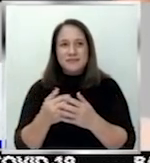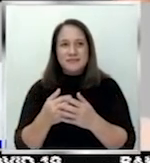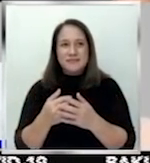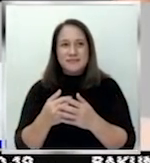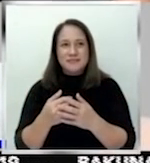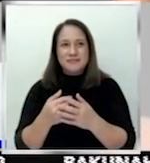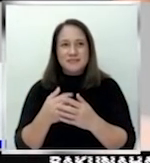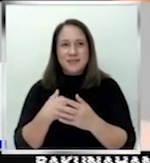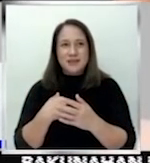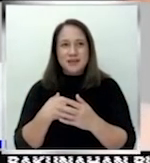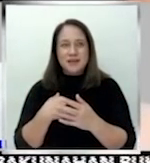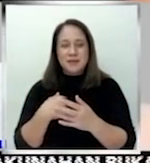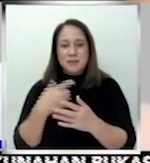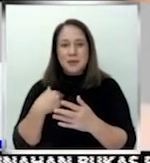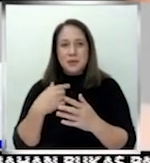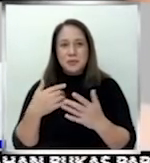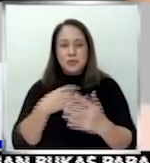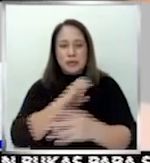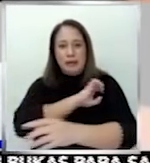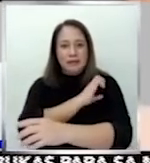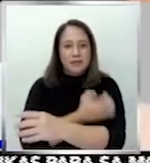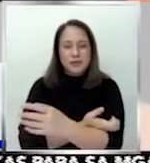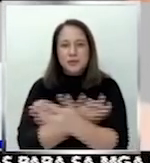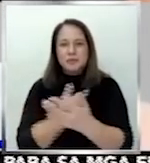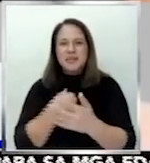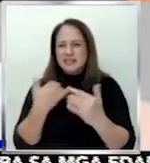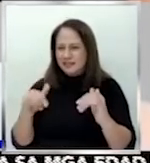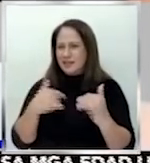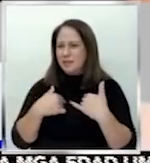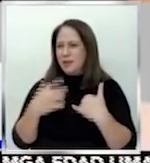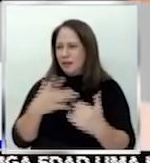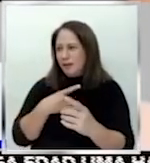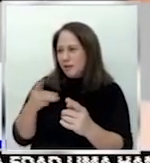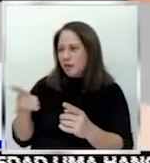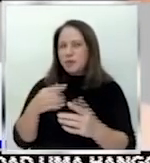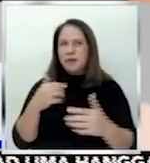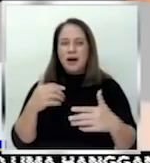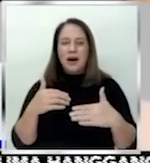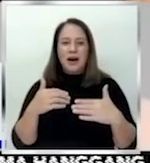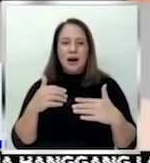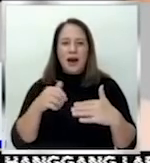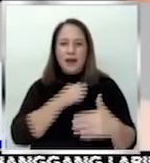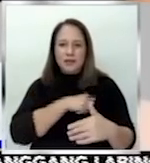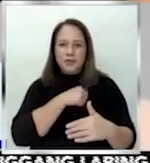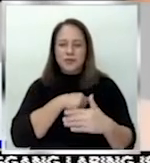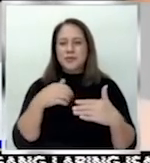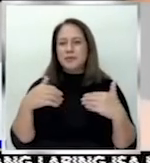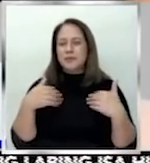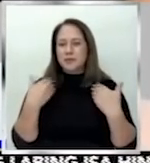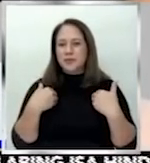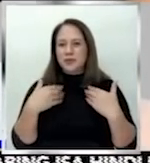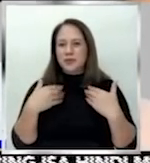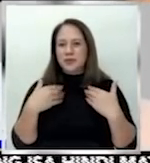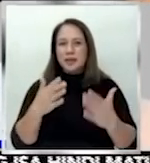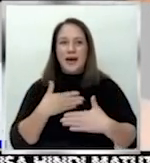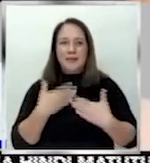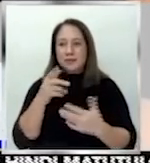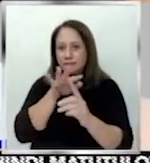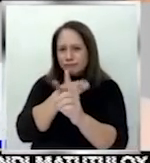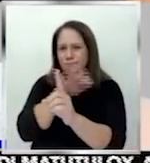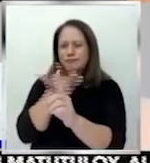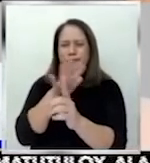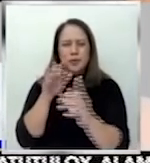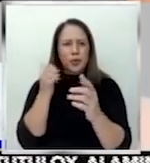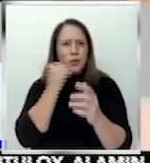Mga energized yun eh. Gusto ko yung attitude ng mga kabataan, masaya. They're always happy. Nakapag-TikTok